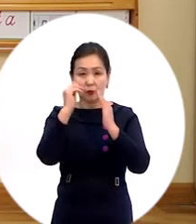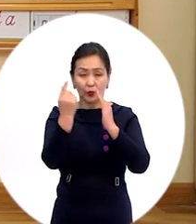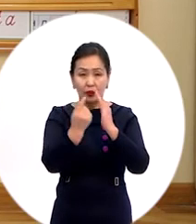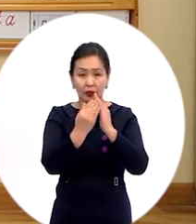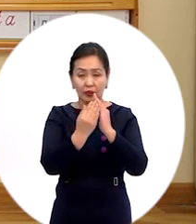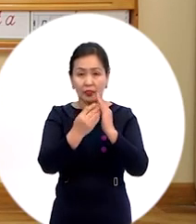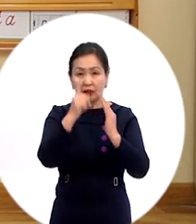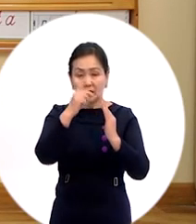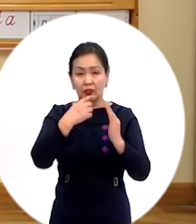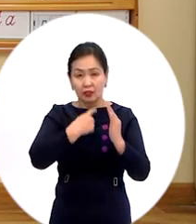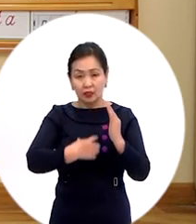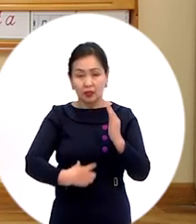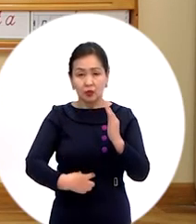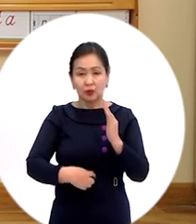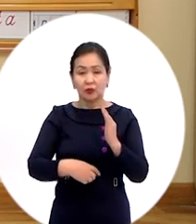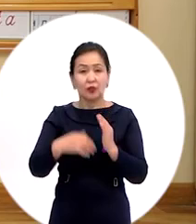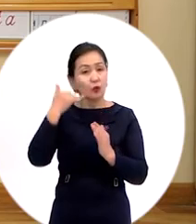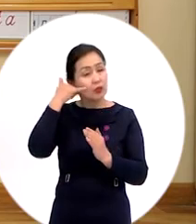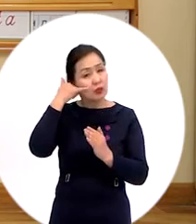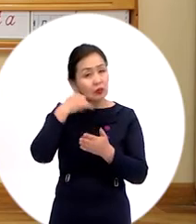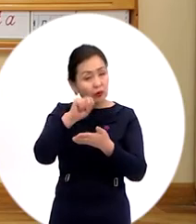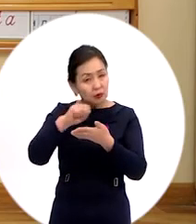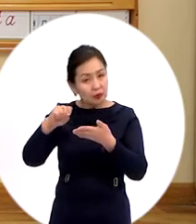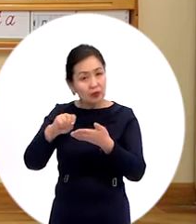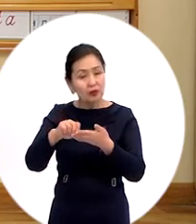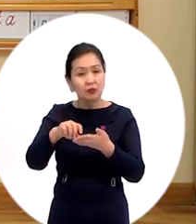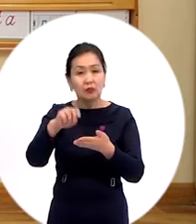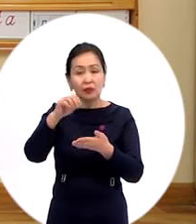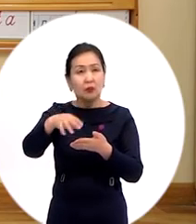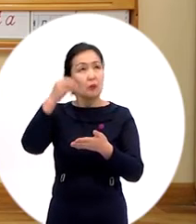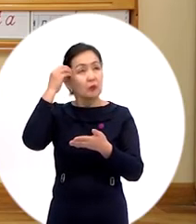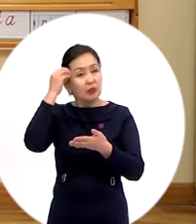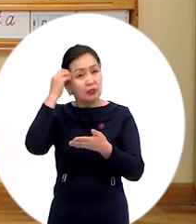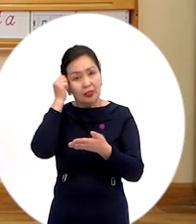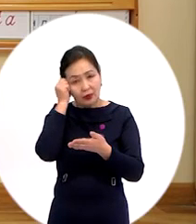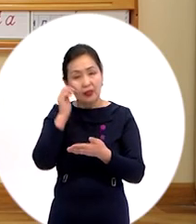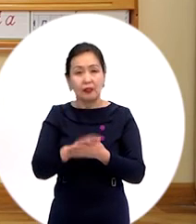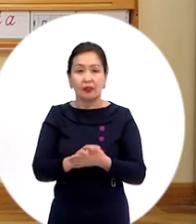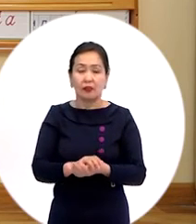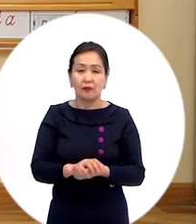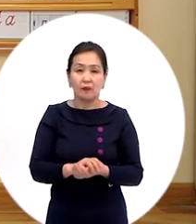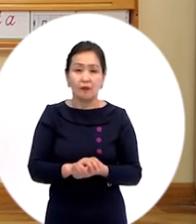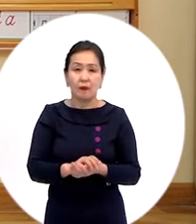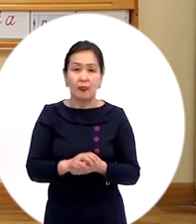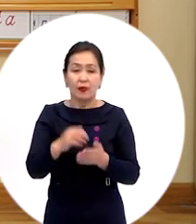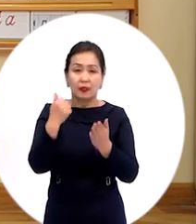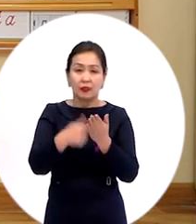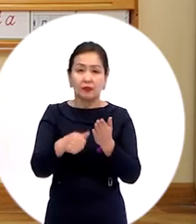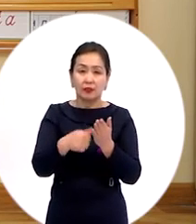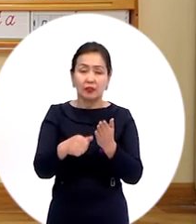бүлийнхээ нэг гишүүний утасны дугаарыг бичээд цээжлэрээ гэсэн байна. Тэгэхээр бүгдээрээ